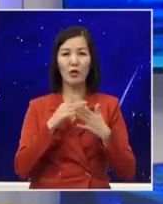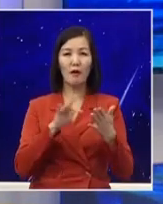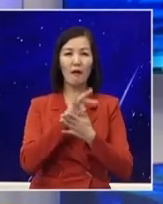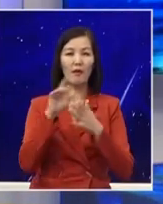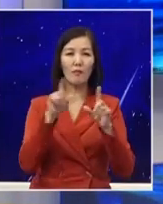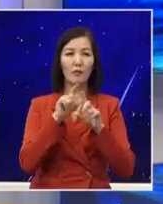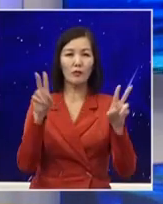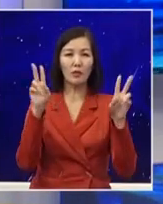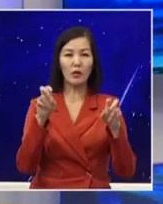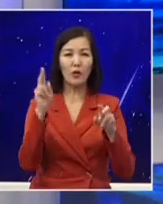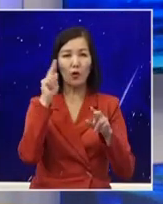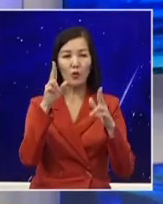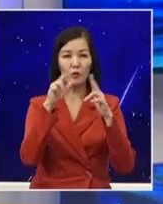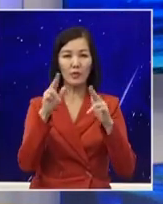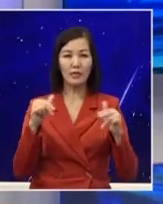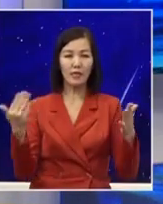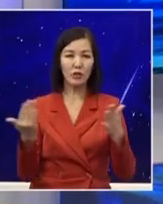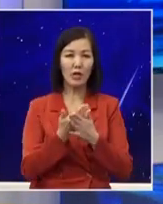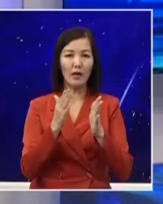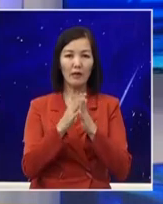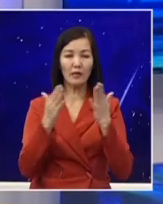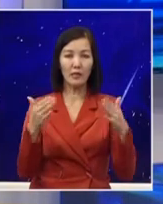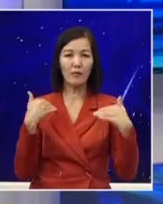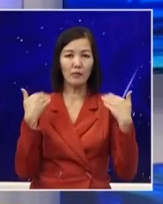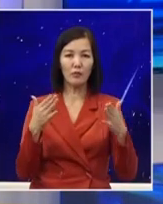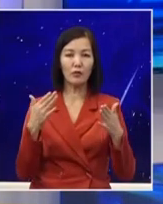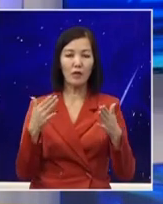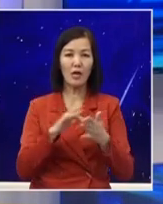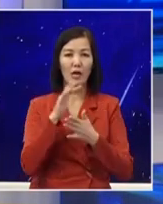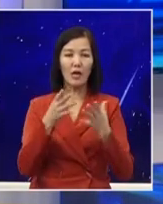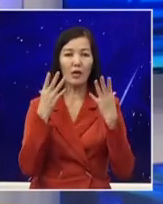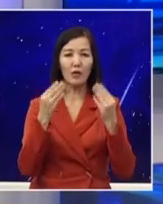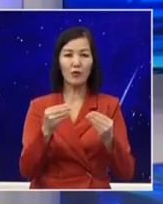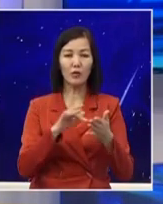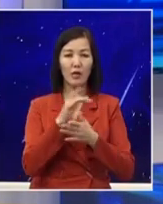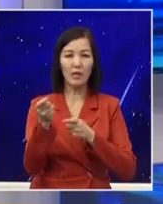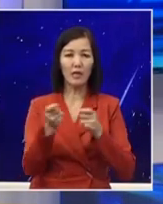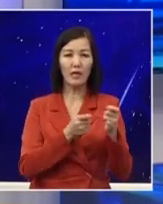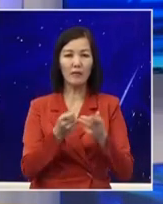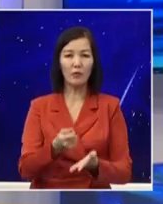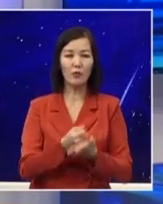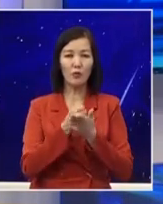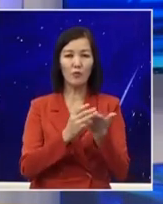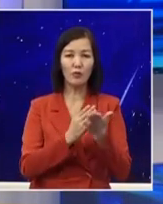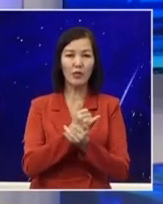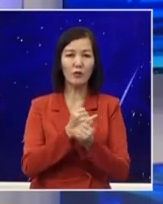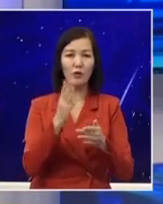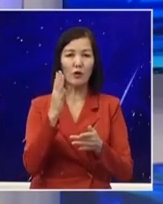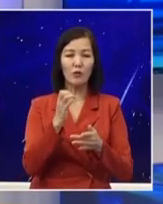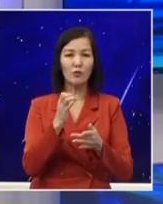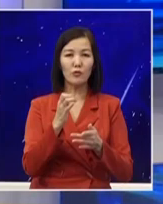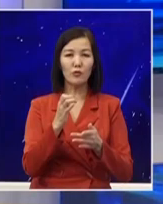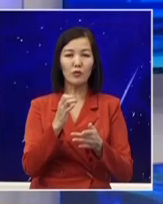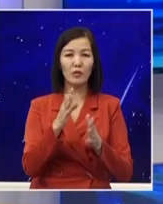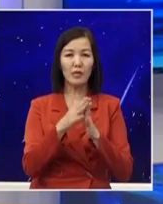атпен оқушылар сарайында жаңа кітаптың тұсауы кесілді. Жинақ қала күніне орай қалалық әкімдік қолдауымен жарық көрді. 400 данамен